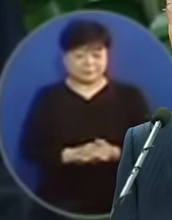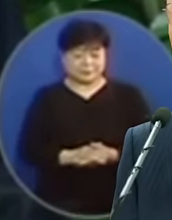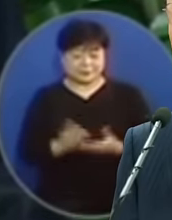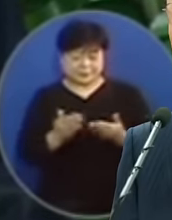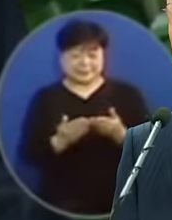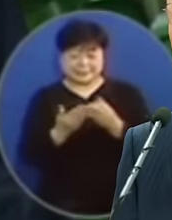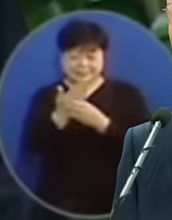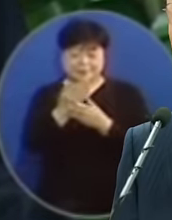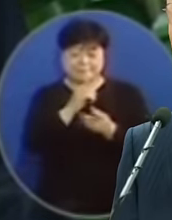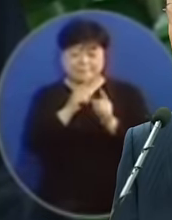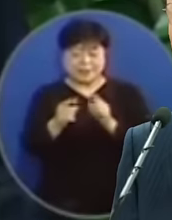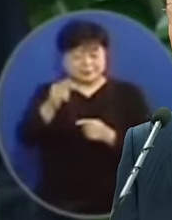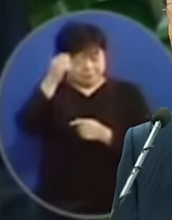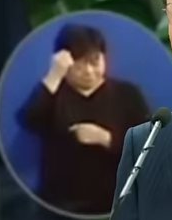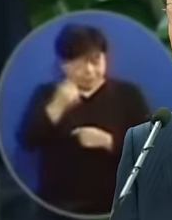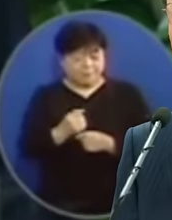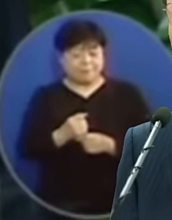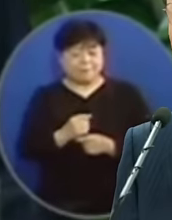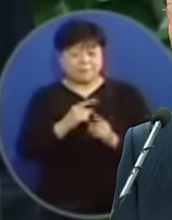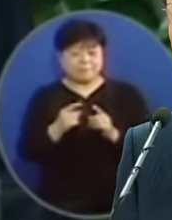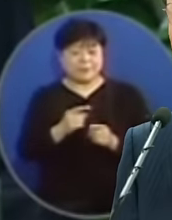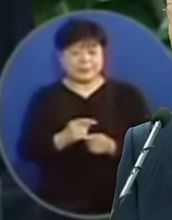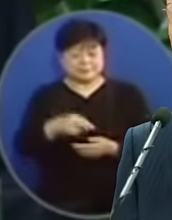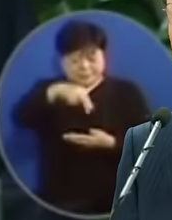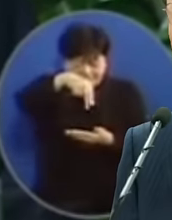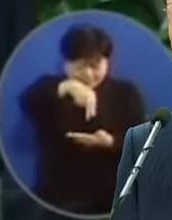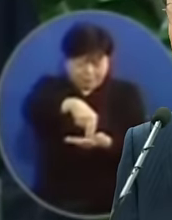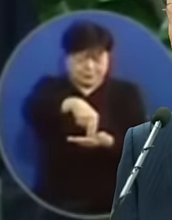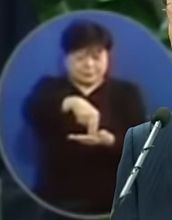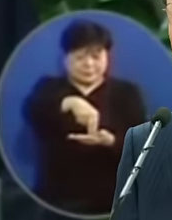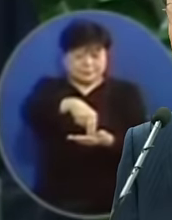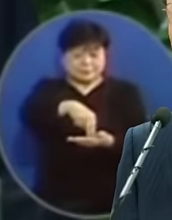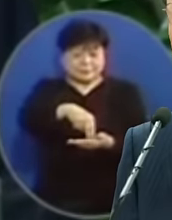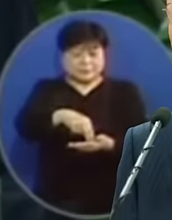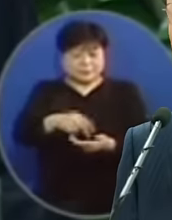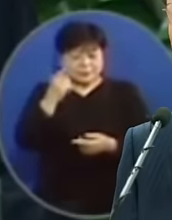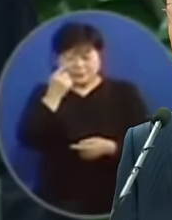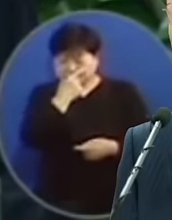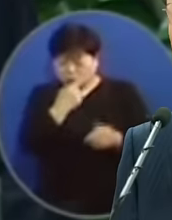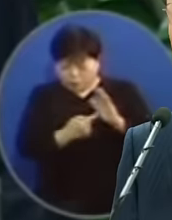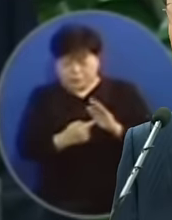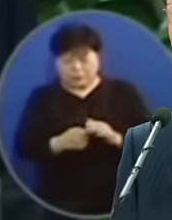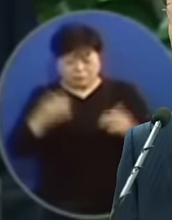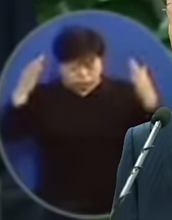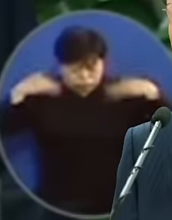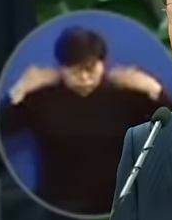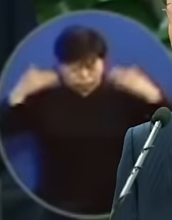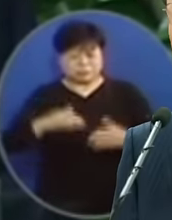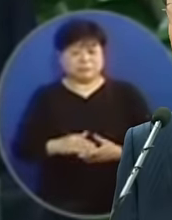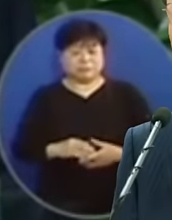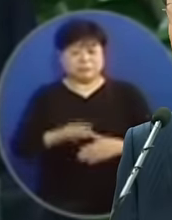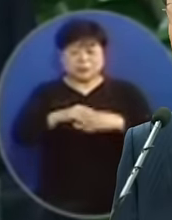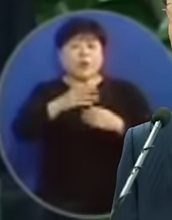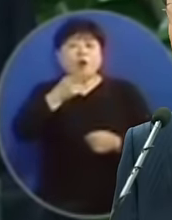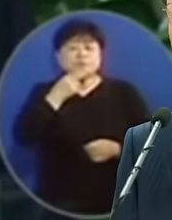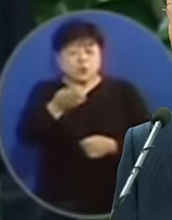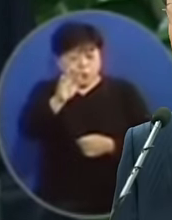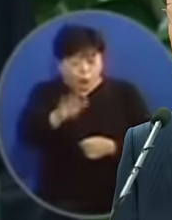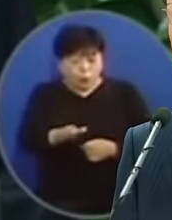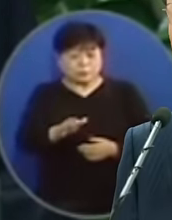있어도 말씀을 외우고 말씀에 서는 것입니다. 눈에는 아무 증거 안 보이고 귀에는 아무 소리 안 들리고 손에는 잡힌 일